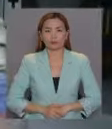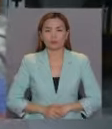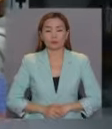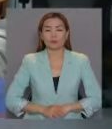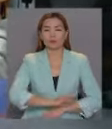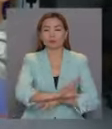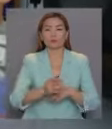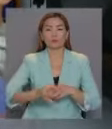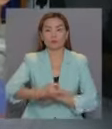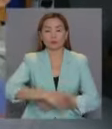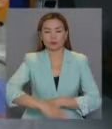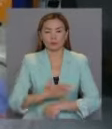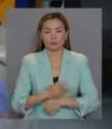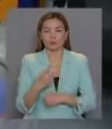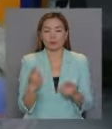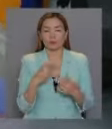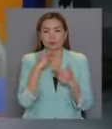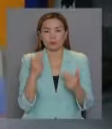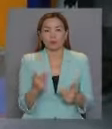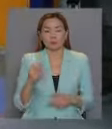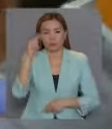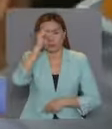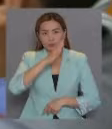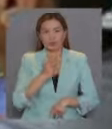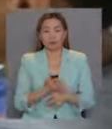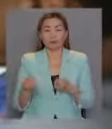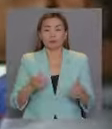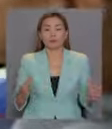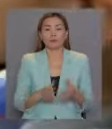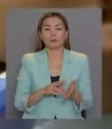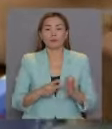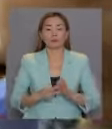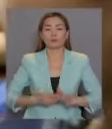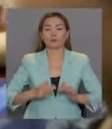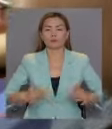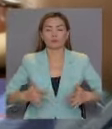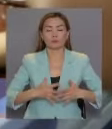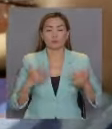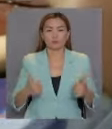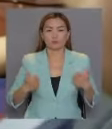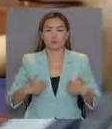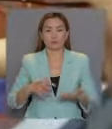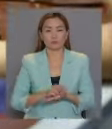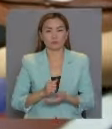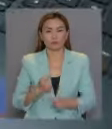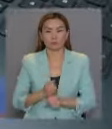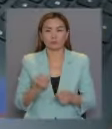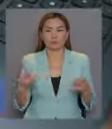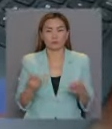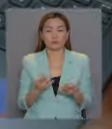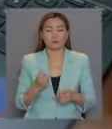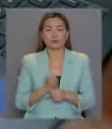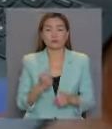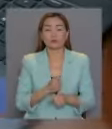Последние годы в регионе обращают большое внимание науке. По словам руководителя проекта, у детей большое стремление к знаниям, только необходимо